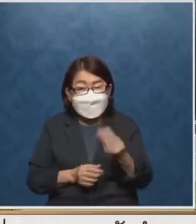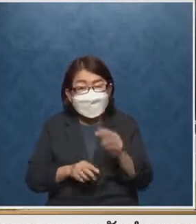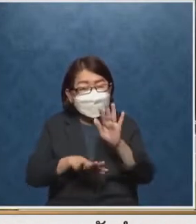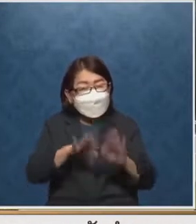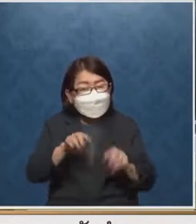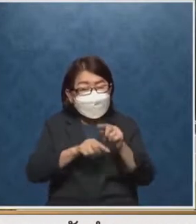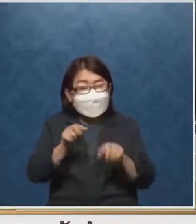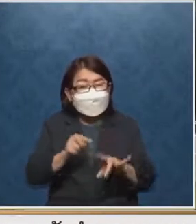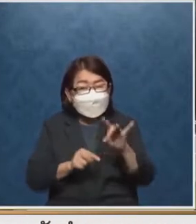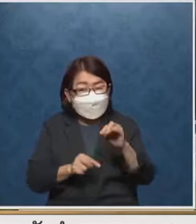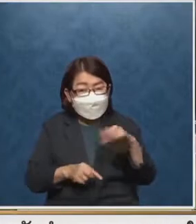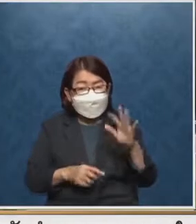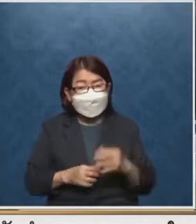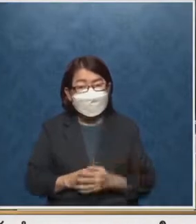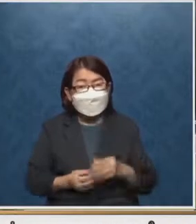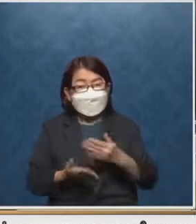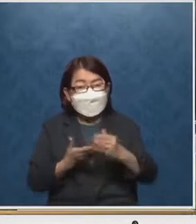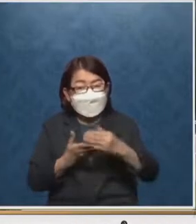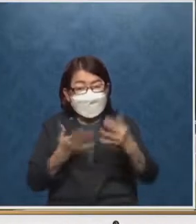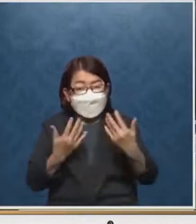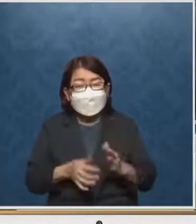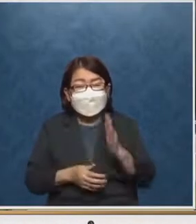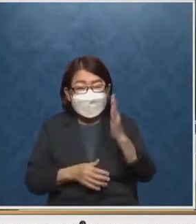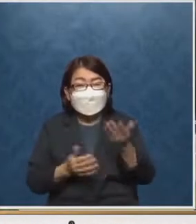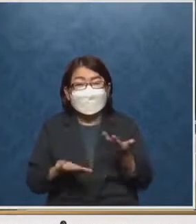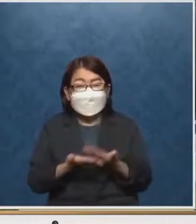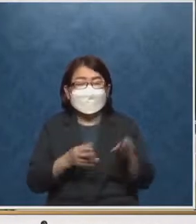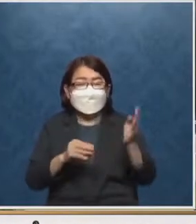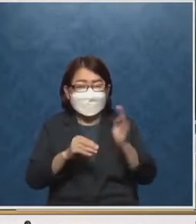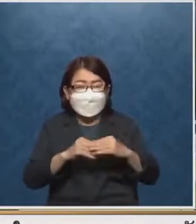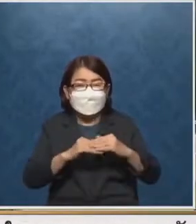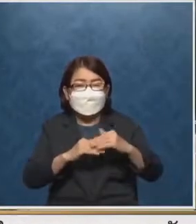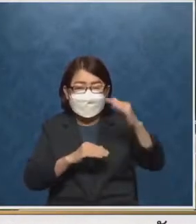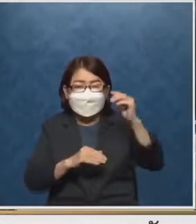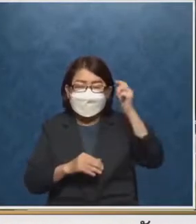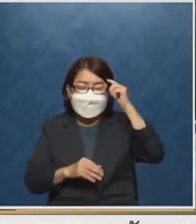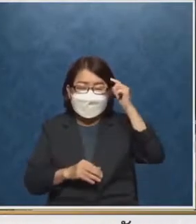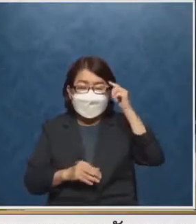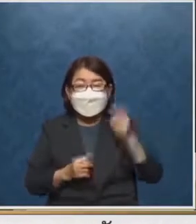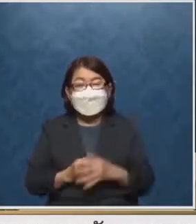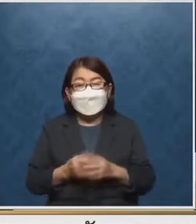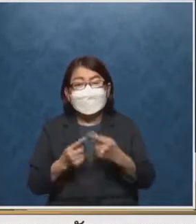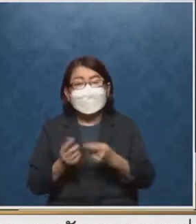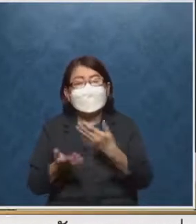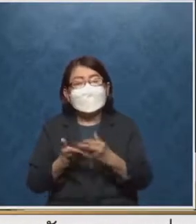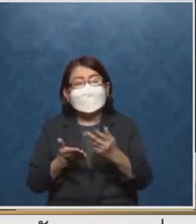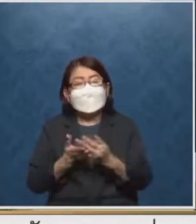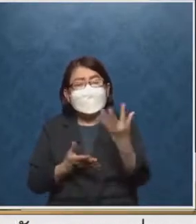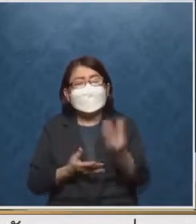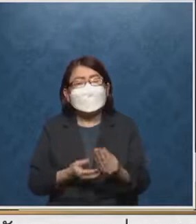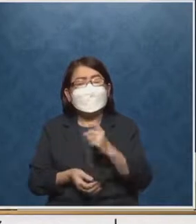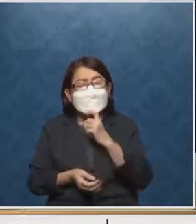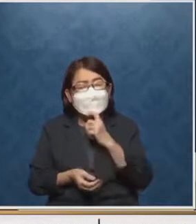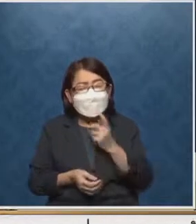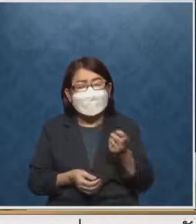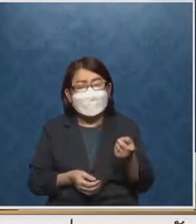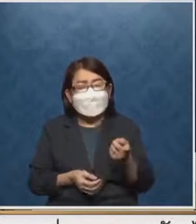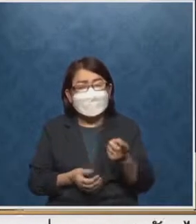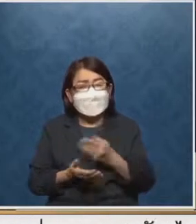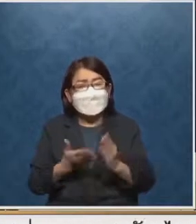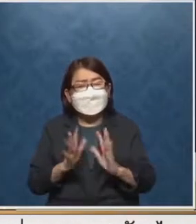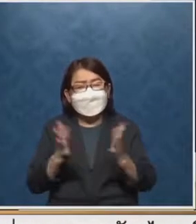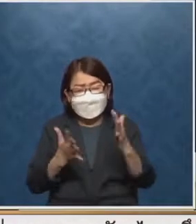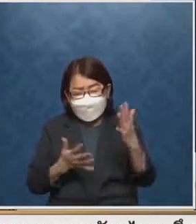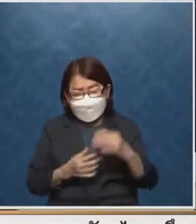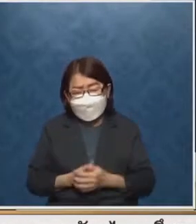นต์ตัวเลขก็ต้องขึ้นอีกครับแต่ก็ใช้ไม่หมดฉะนั้นเนี่ยท่านต้